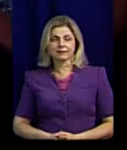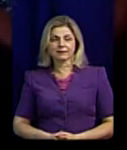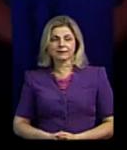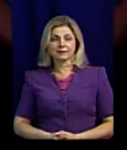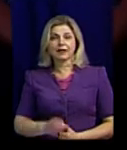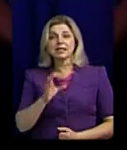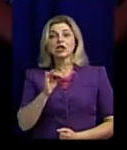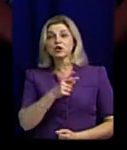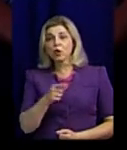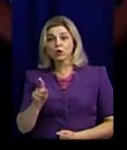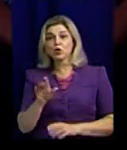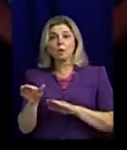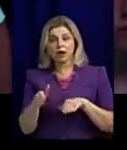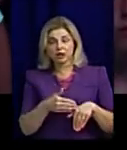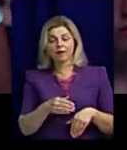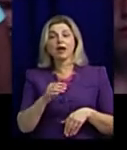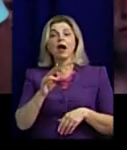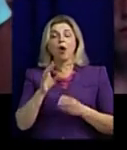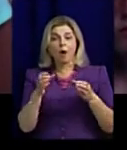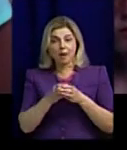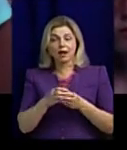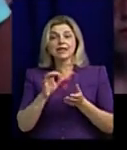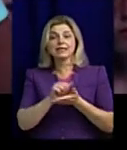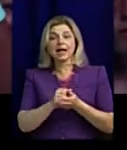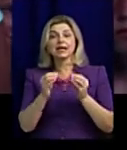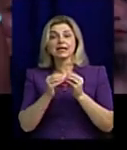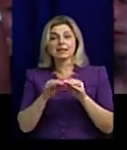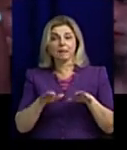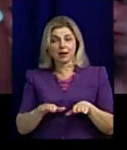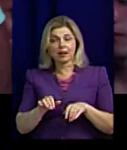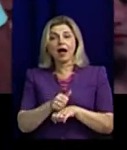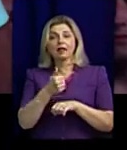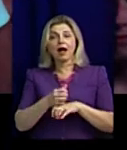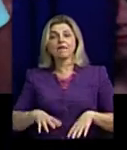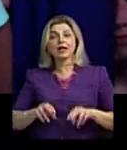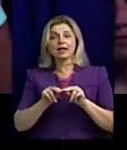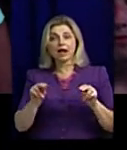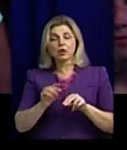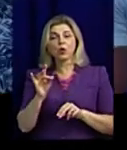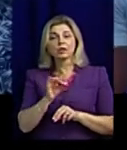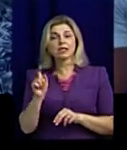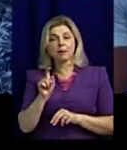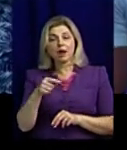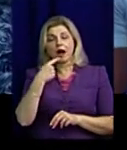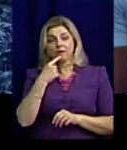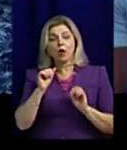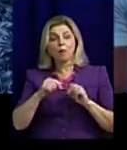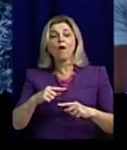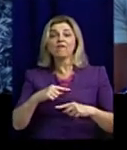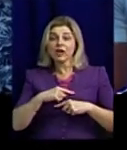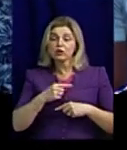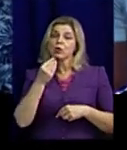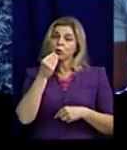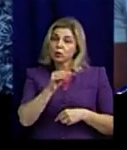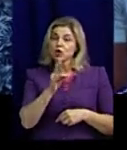У сезоні, що минув, корабели посіли 10-ту позицію. Головний тренер команди Руслан Забранський каже, могли фінішувати краще,